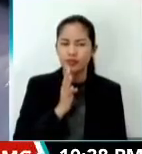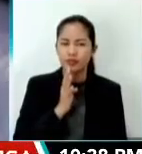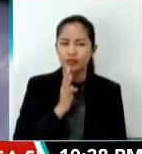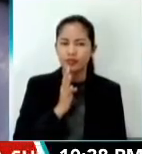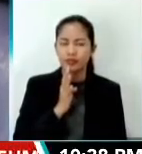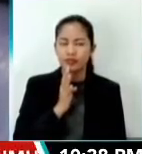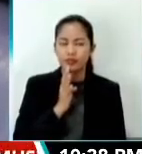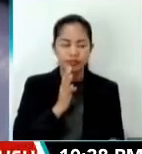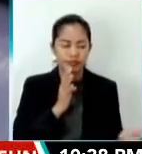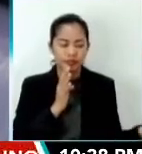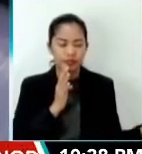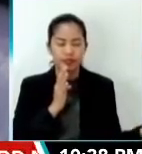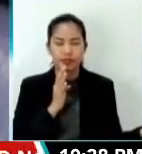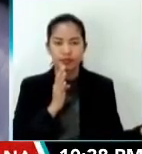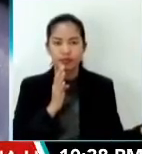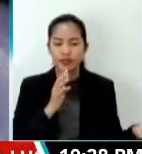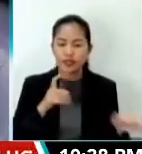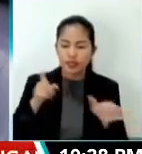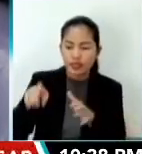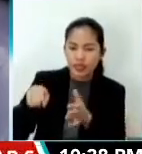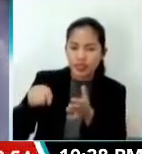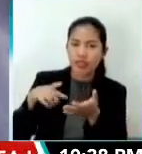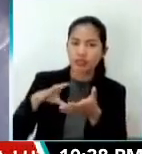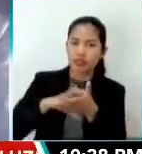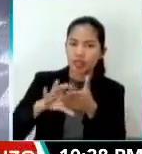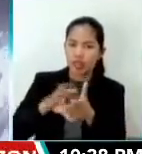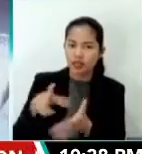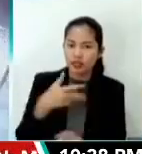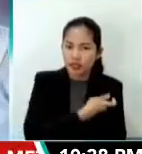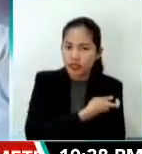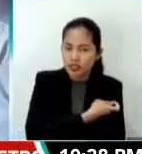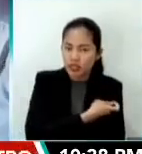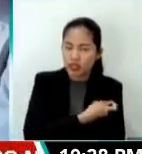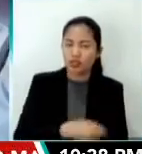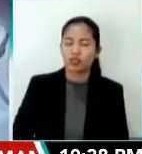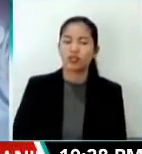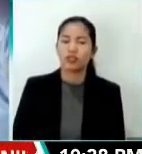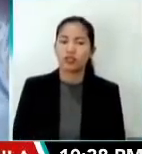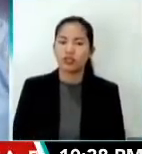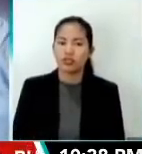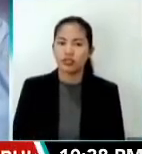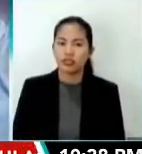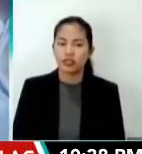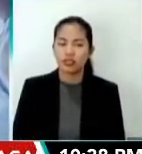ang inyong vaccination card. And Brad, take note ha, 70% capacity.